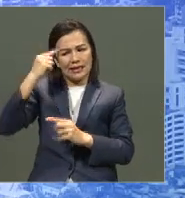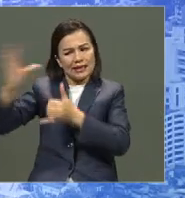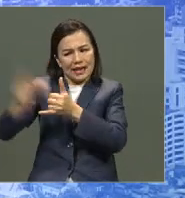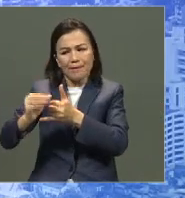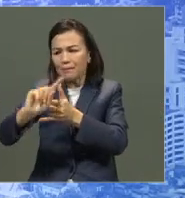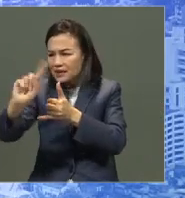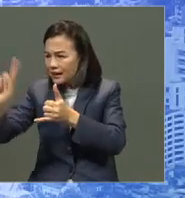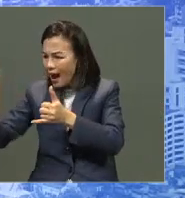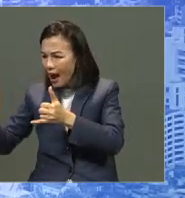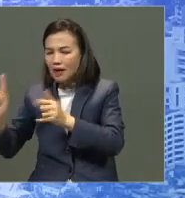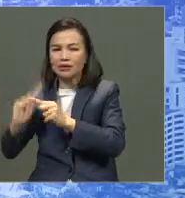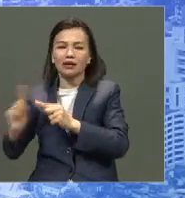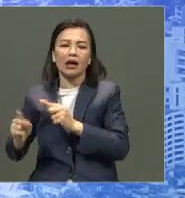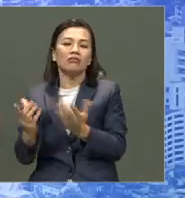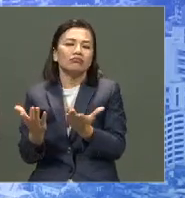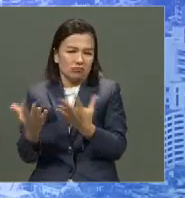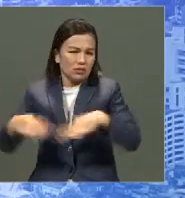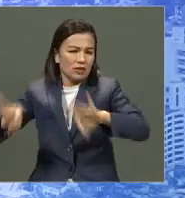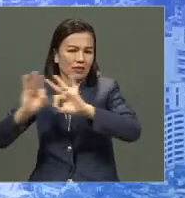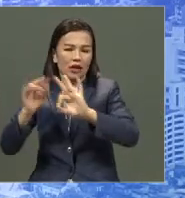นาทีนะครับก็คือทุกเวลาต่างๆเหล่านี้มีความสำคัญทั้งสิ้นนะครับซึ่งจะต้องคำว่าท่อนคลาสคือเป็นเป็นตัวที่เอ่อเขาเรียกว่าคำให้รังสีเอ่อเวลาเอกซเรย์มามันเกิดการทึบแสงนะครับไม่แน่ใจว่าเค้าไปน่าจะไปตรวจในเรื่องของทางเดินอาหารนี่แหละครับเหมือนกันดื่มตรงนั้นเนี่ยก็ต้องถอดหน้ากากออกต้องเรื่องของการสัมผัสกับสารคัดหลั่งและของใครอะไรก็แล้วแต่นะครับวันนี้ก็มีความเสี่ยงนิคอร์นClassนั่นก็คือเรื่องของของสารทึบแสงไว้สเลมาแล้วเห็นจุ๊บๆนี่ล่ะแล้วคุณหมอก็จะได้นั้นเอาแล้วครับมาดูกันว่าเพราะฉะนั้นสองช่วงนี้อ่อนี่คือหาคนที่เป็นคนที่จะติดมานะครับหลังเนี่ยคือเขาเป็นคนเอาไปให้คนอื่นไปให้คนอื่นติดนี้เป็นอย่างไรนะครับก็ปรากฏว่า